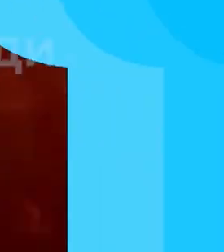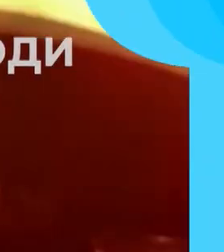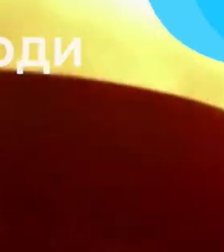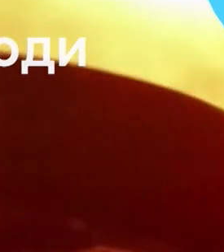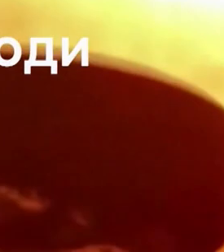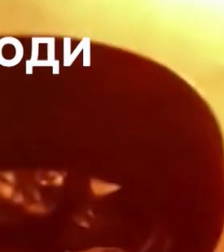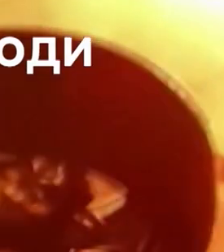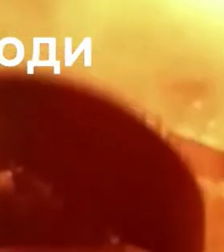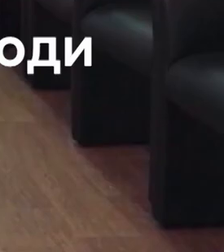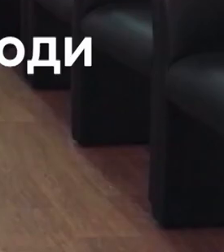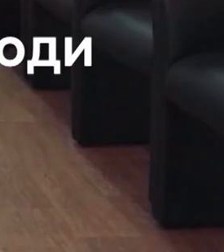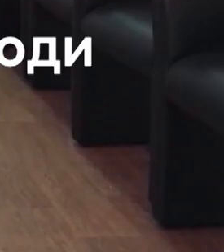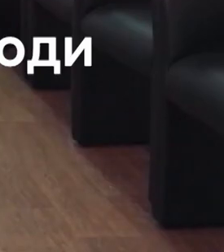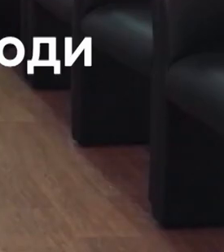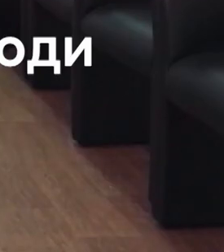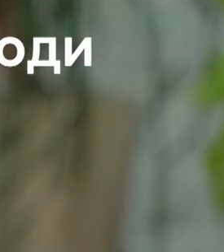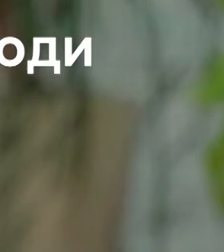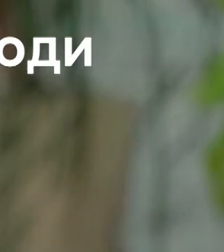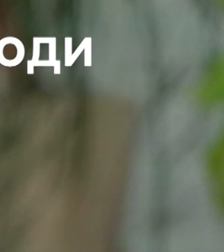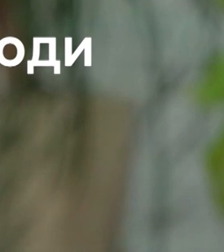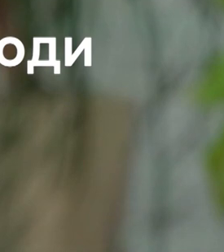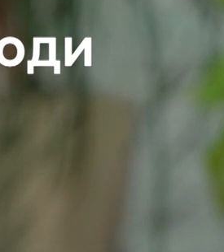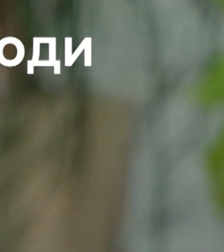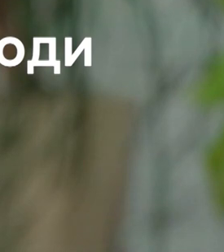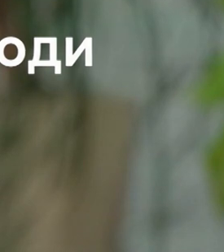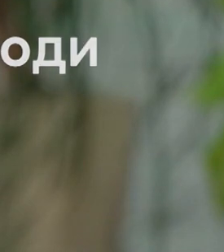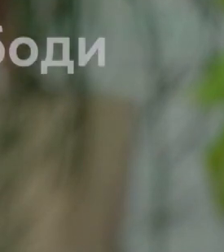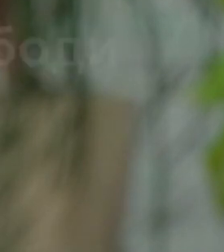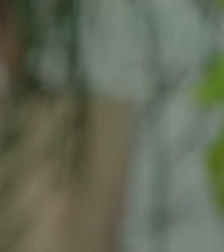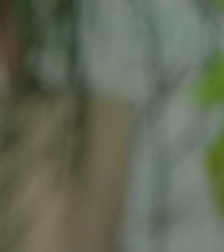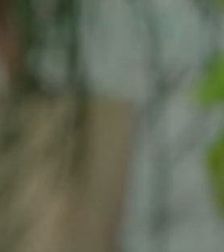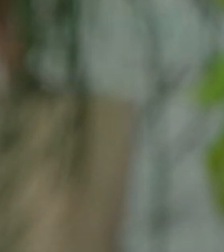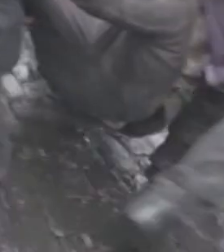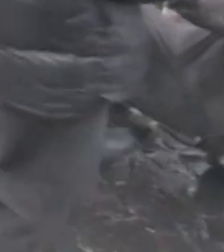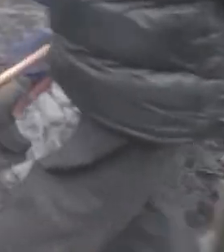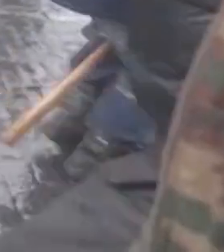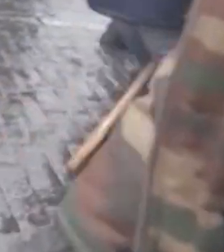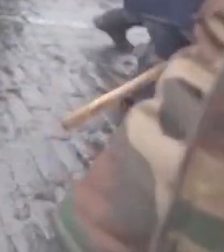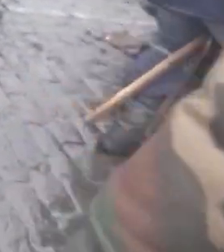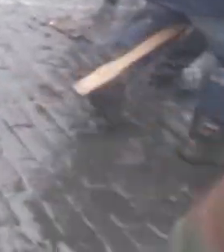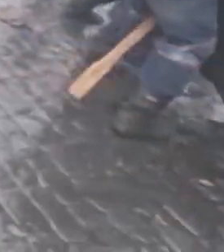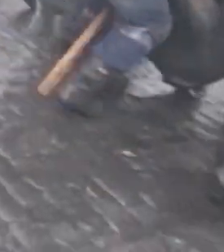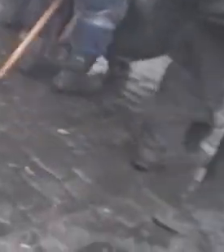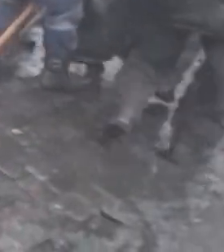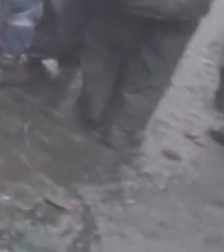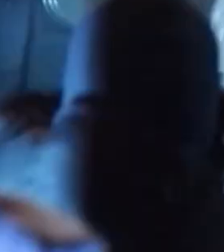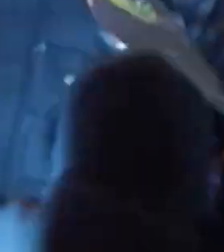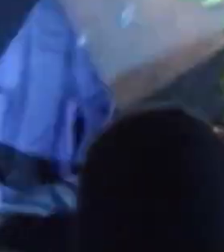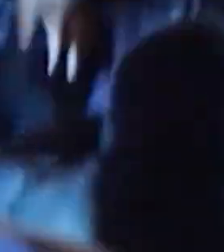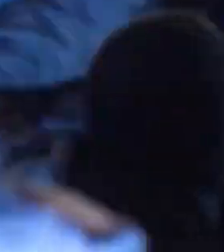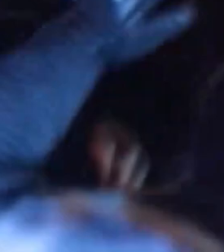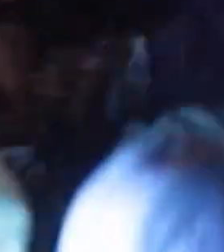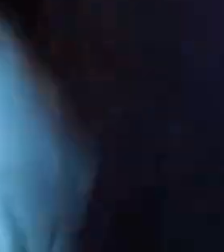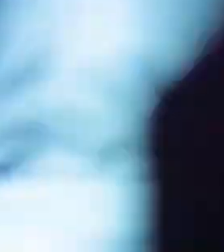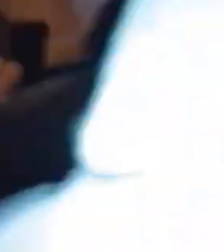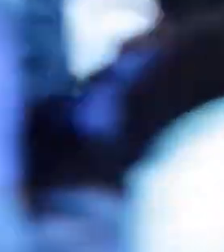В жодному страшному сні не могли уявити, що ми працюватимемо 24 години на добу і що через наші руки будуть проходити